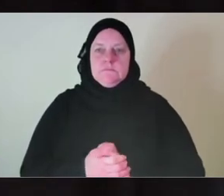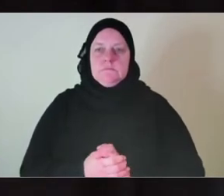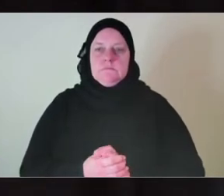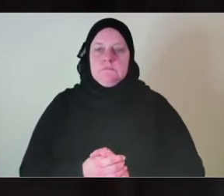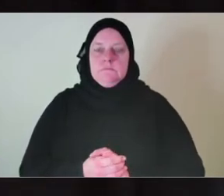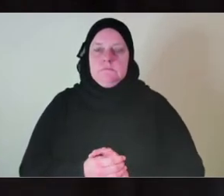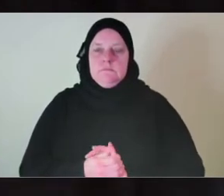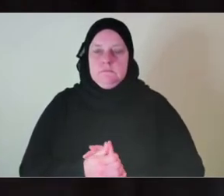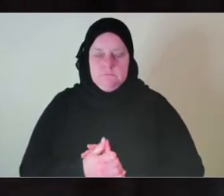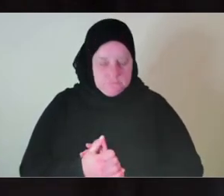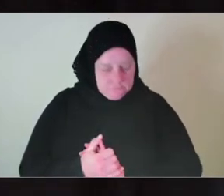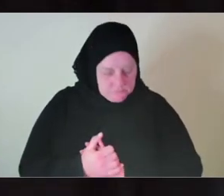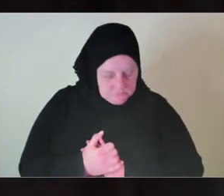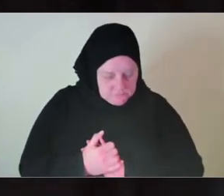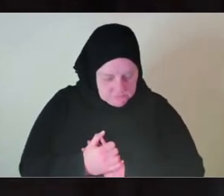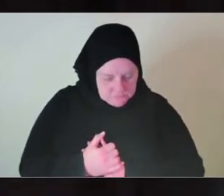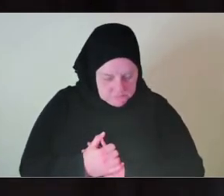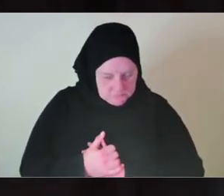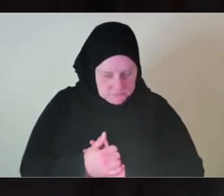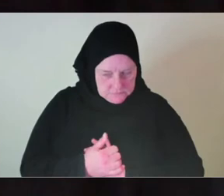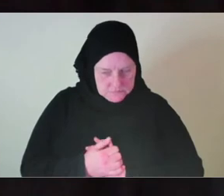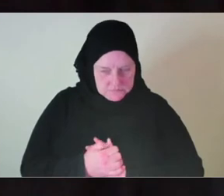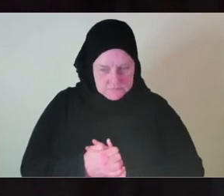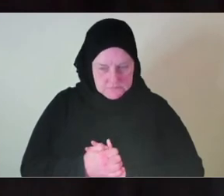أيها الرضي الزكي